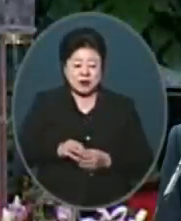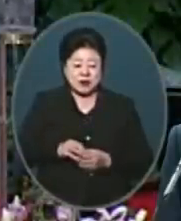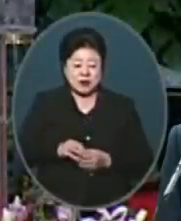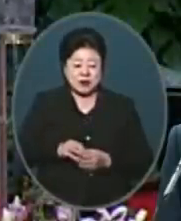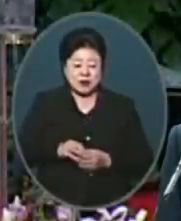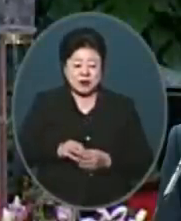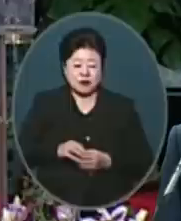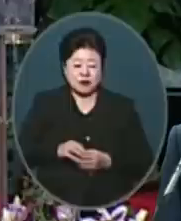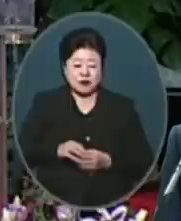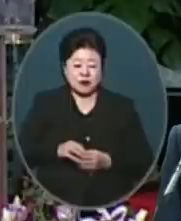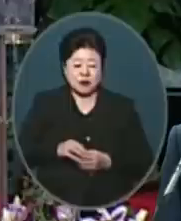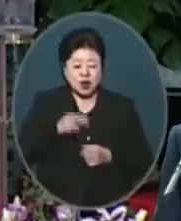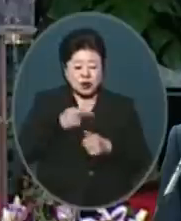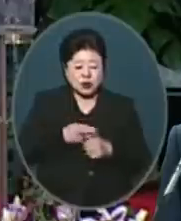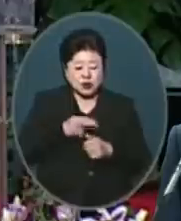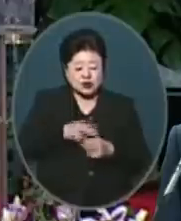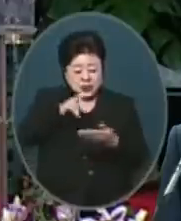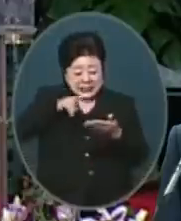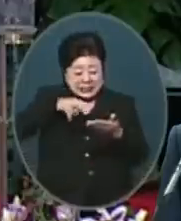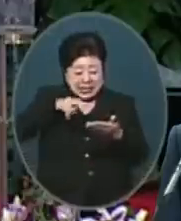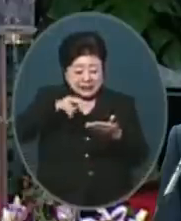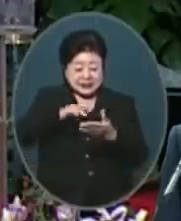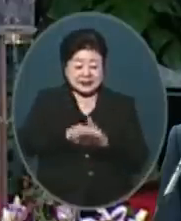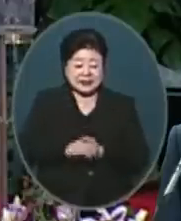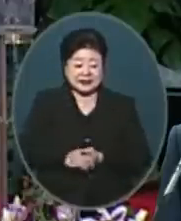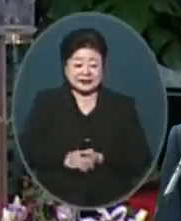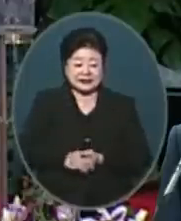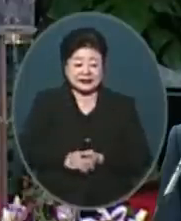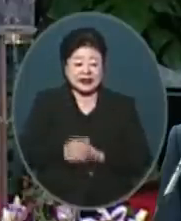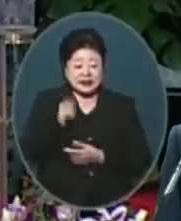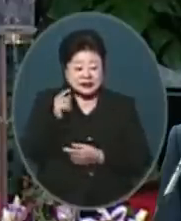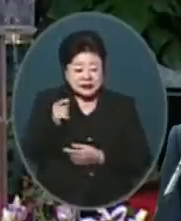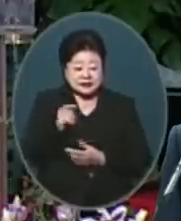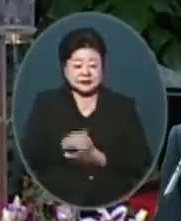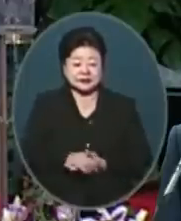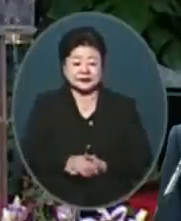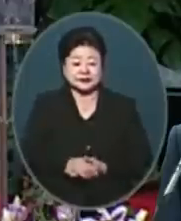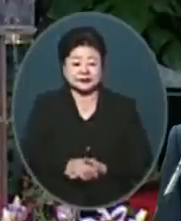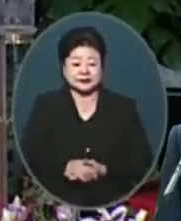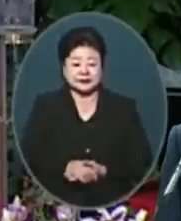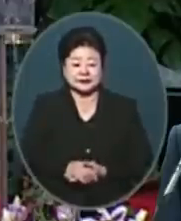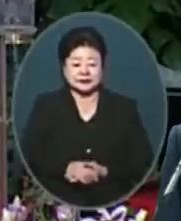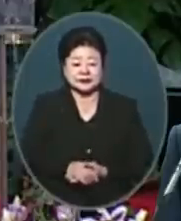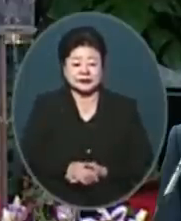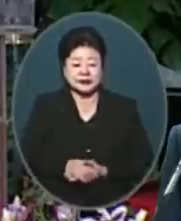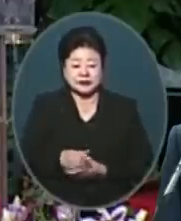울산대 법학과 교수의 기사를 읽었습니다. 그는 좌파